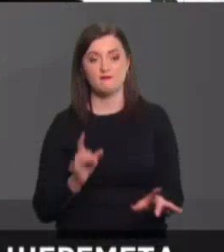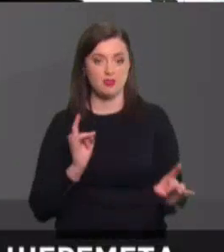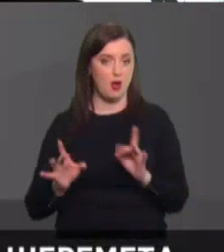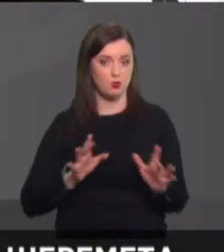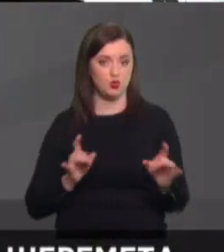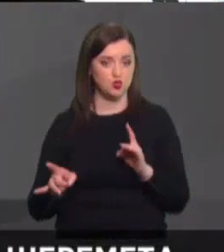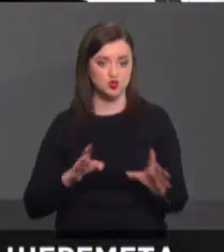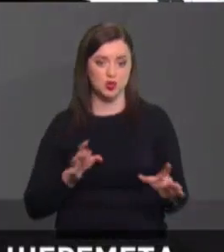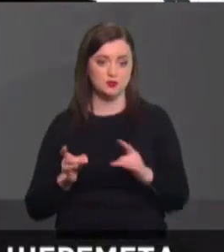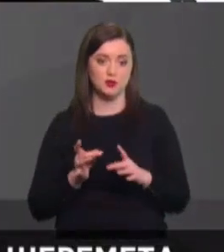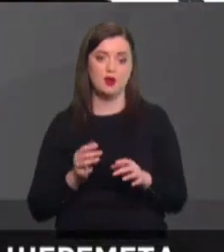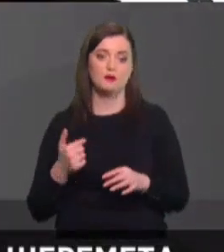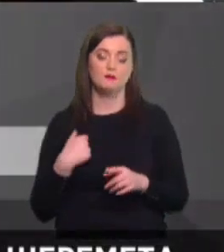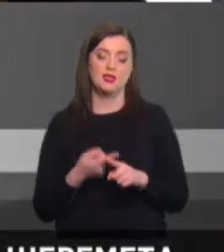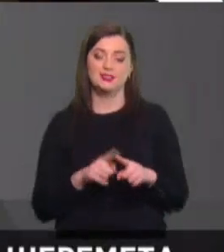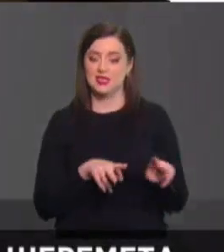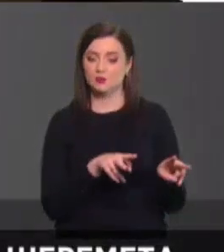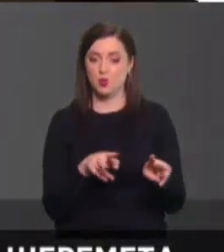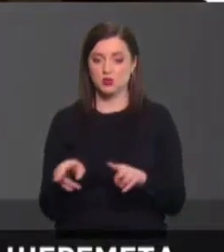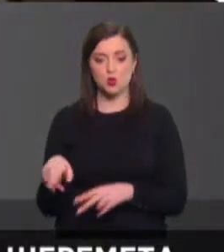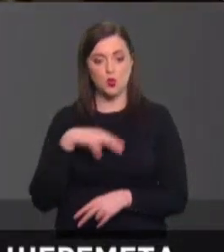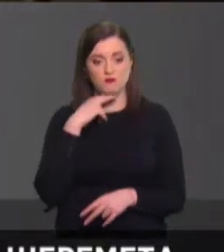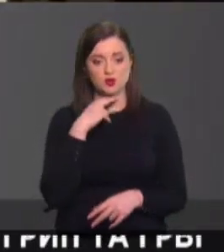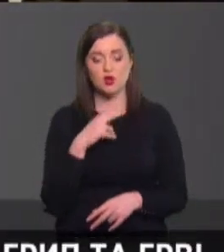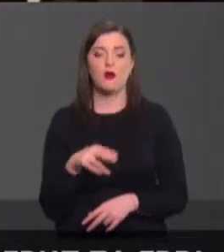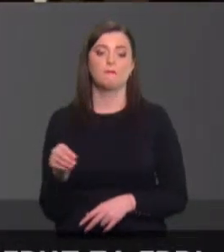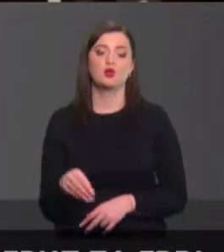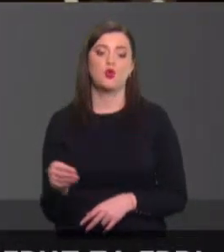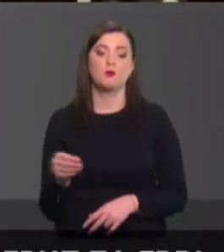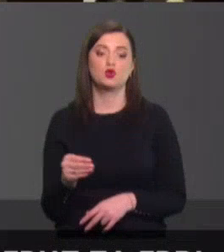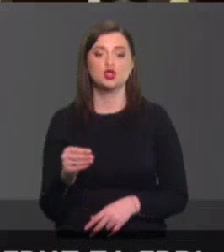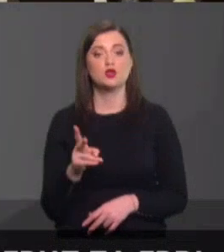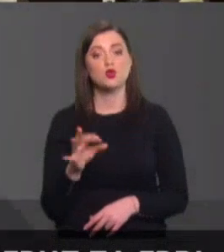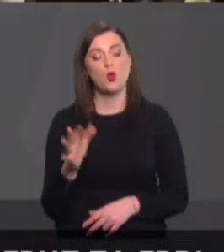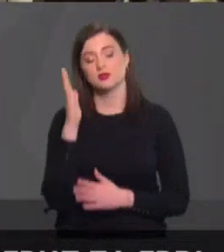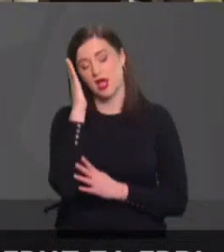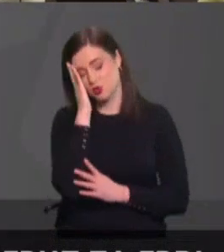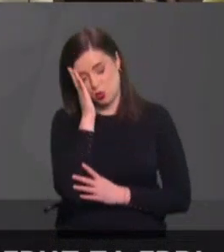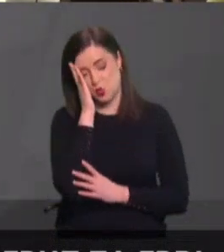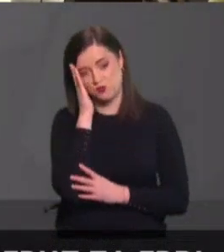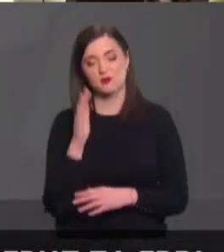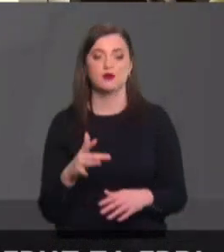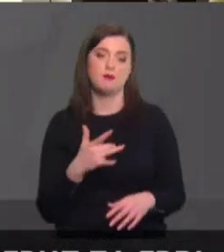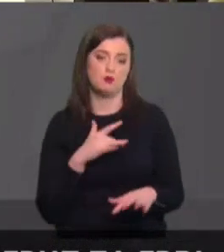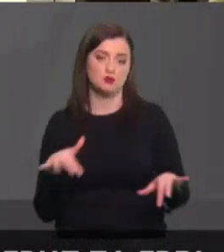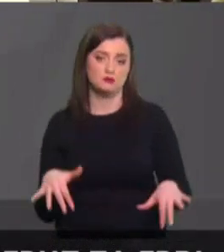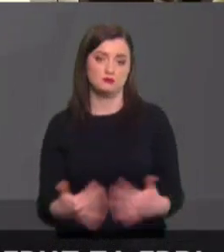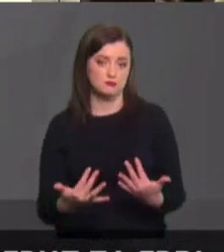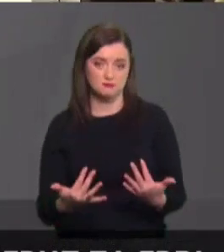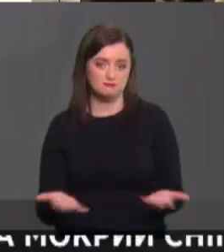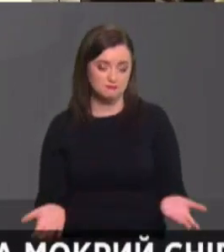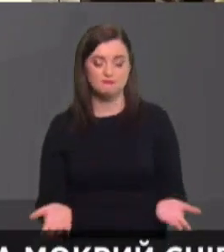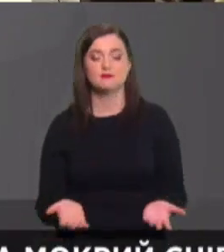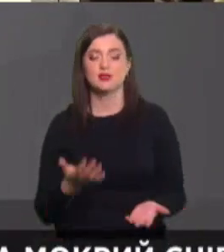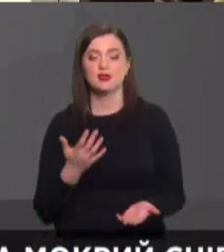Так, ми все спостерігаємо дуже уважно. Але тим не менш, Петро Порошенко заснув. Ймовірно, стомився від перипетій навколо своєї